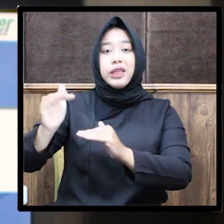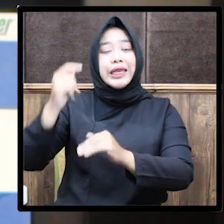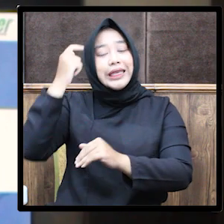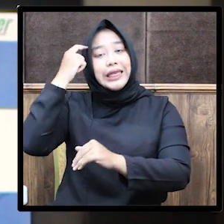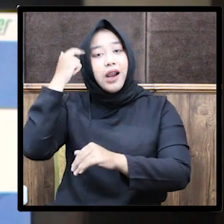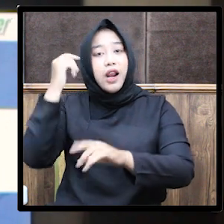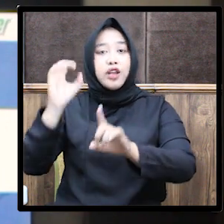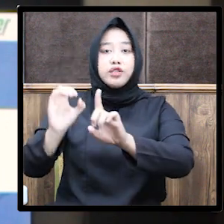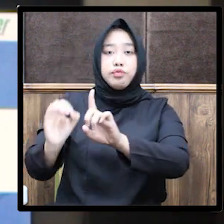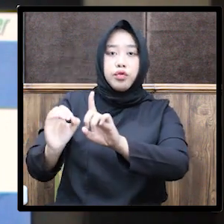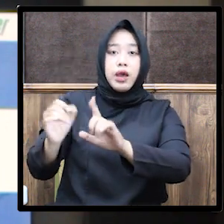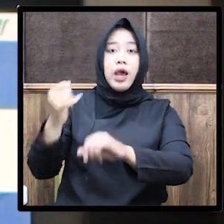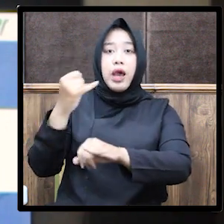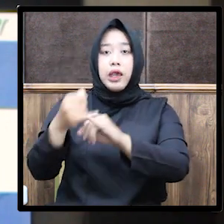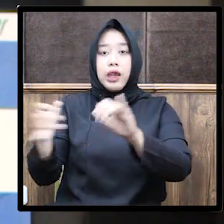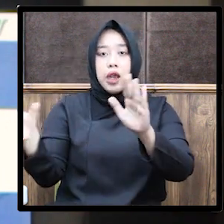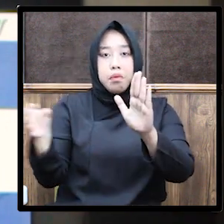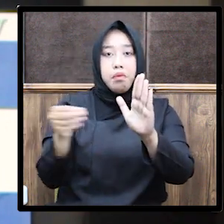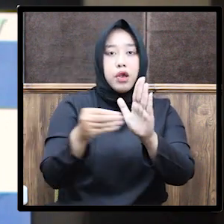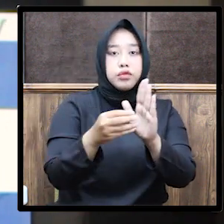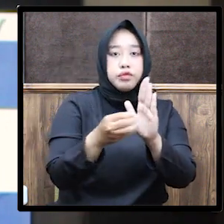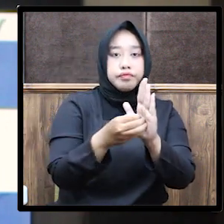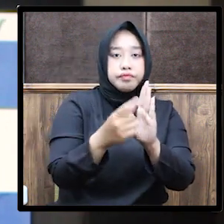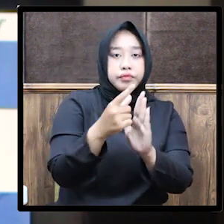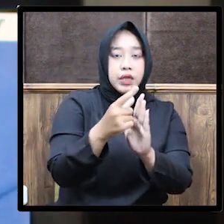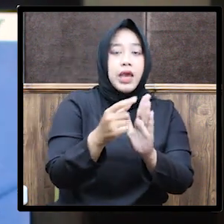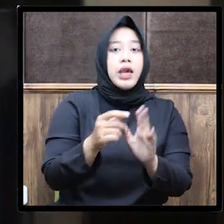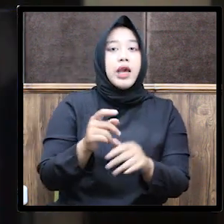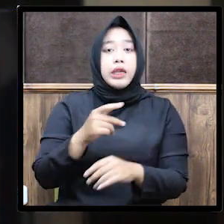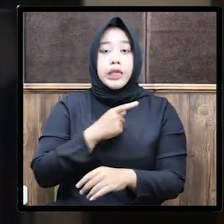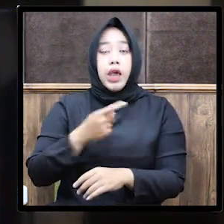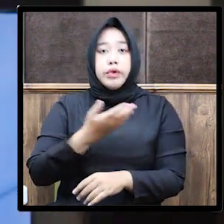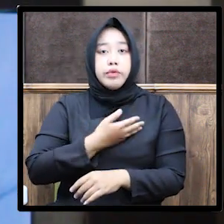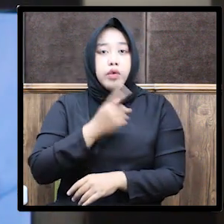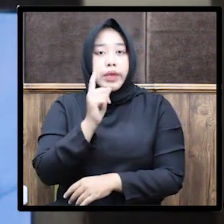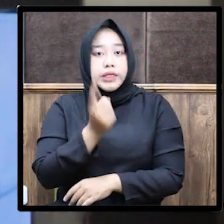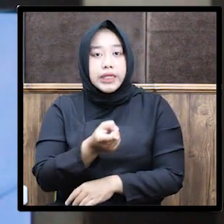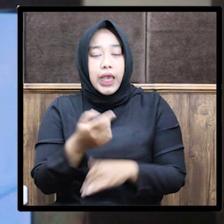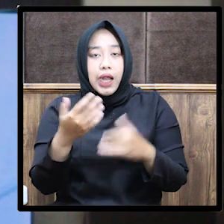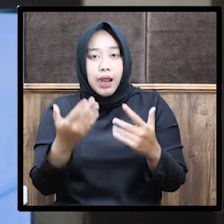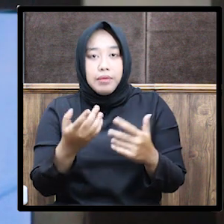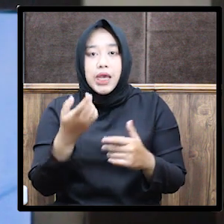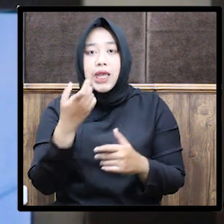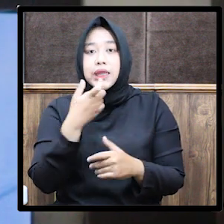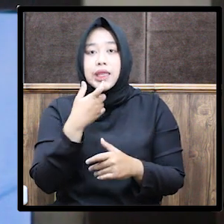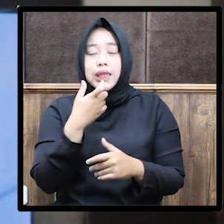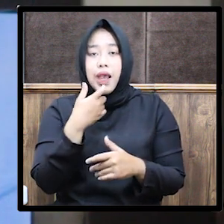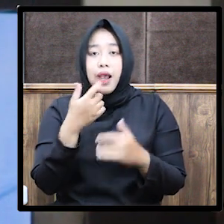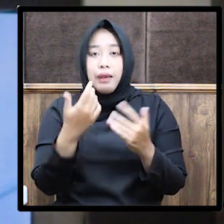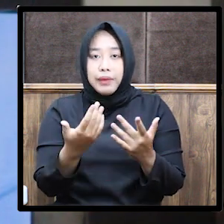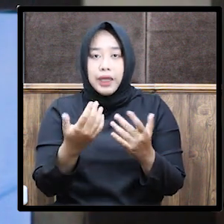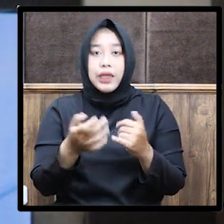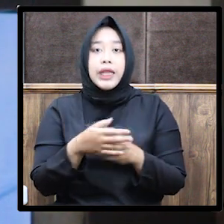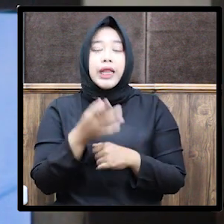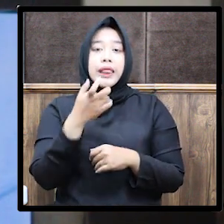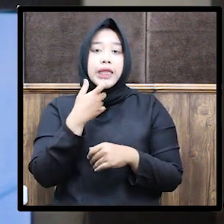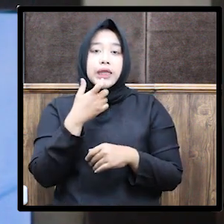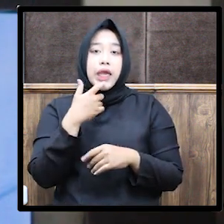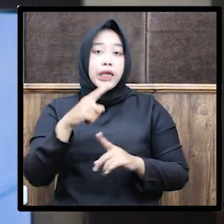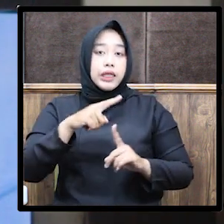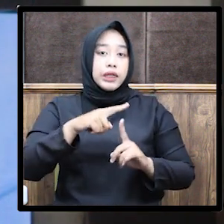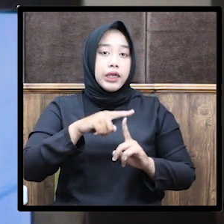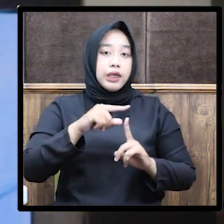kami highlight gitu, kalau perlu akan kami pastikan gitu ya, terkait dengan baik